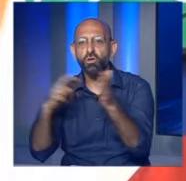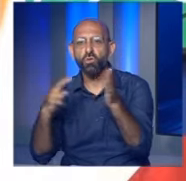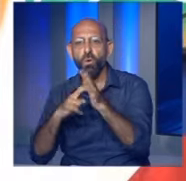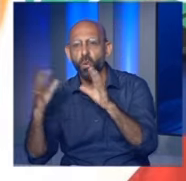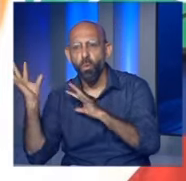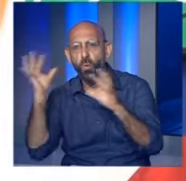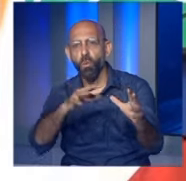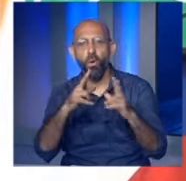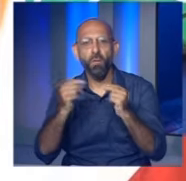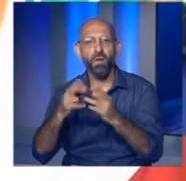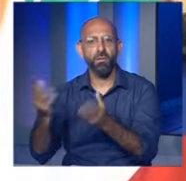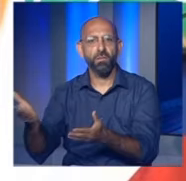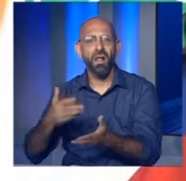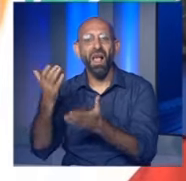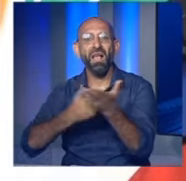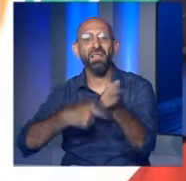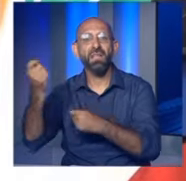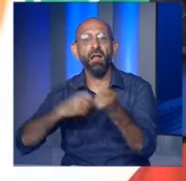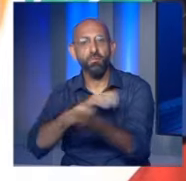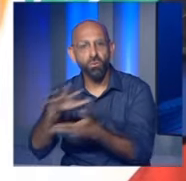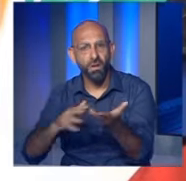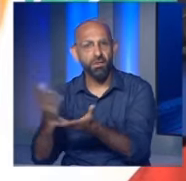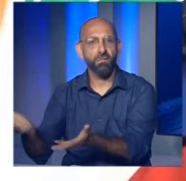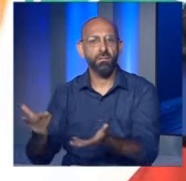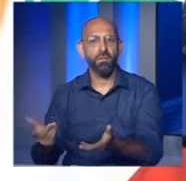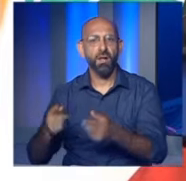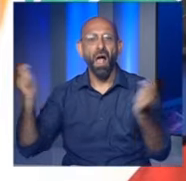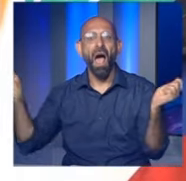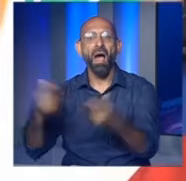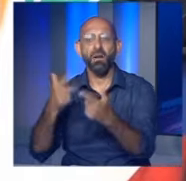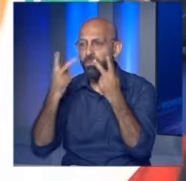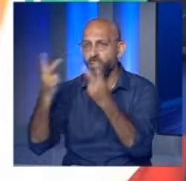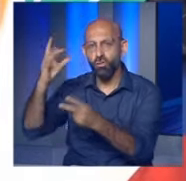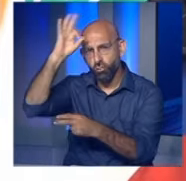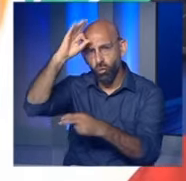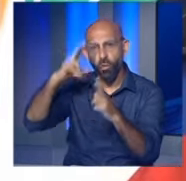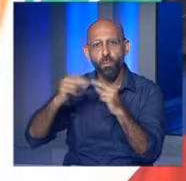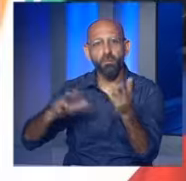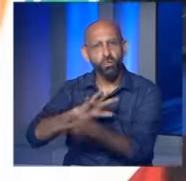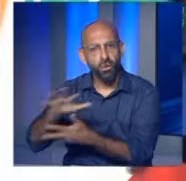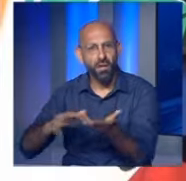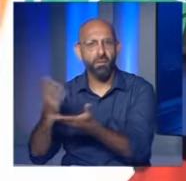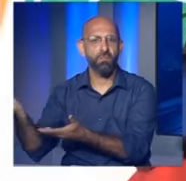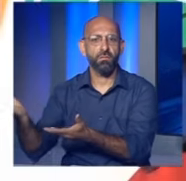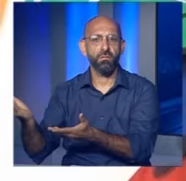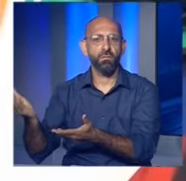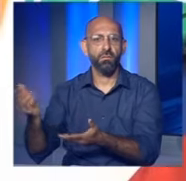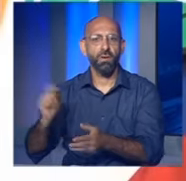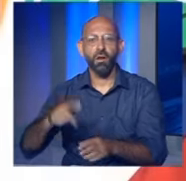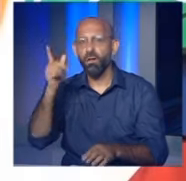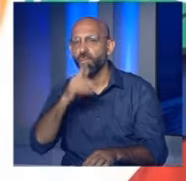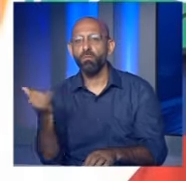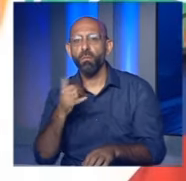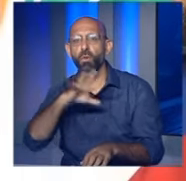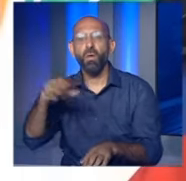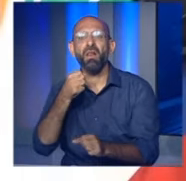فيه ازمات وجوديه مثل النزوح مثل الازمه الاقتصاديه مثل الشراكه مثل الحرب يلي عم